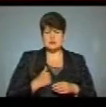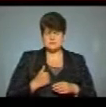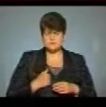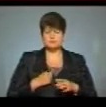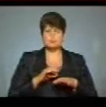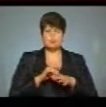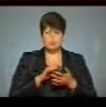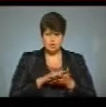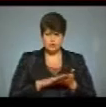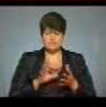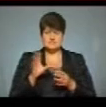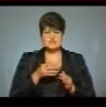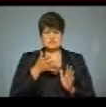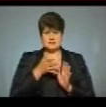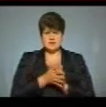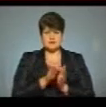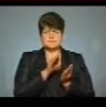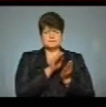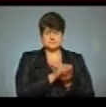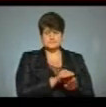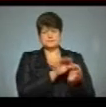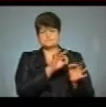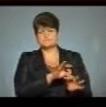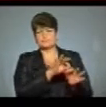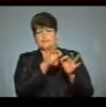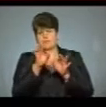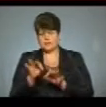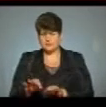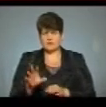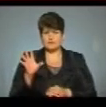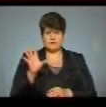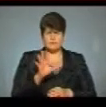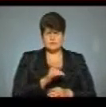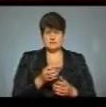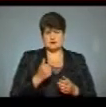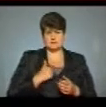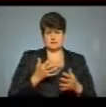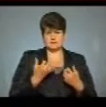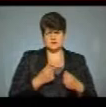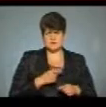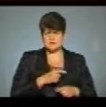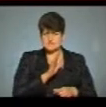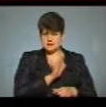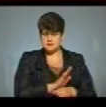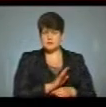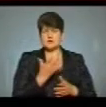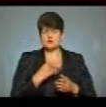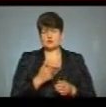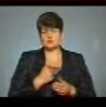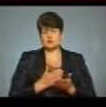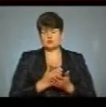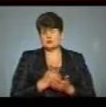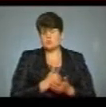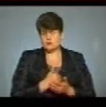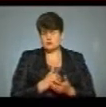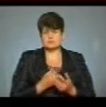Всі витрати на поховання та транспортування командування та особовий склад НГУ бере на себе. Якщо військовослужбовці захочуть, виявлять